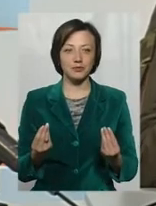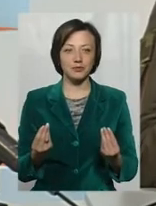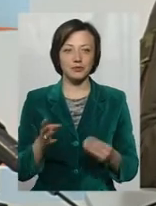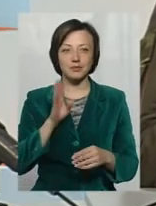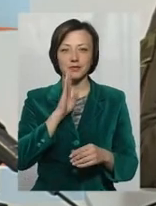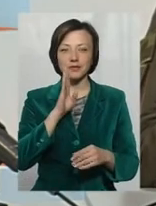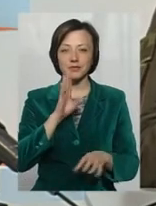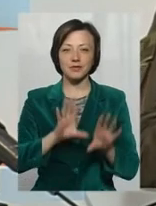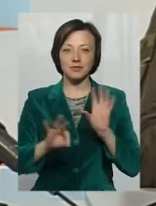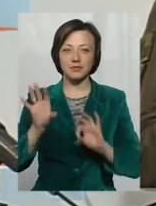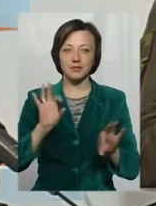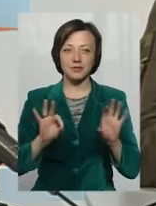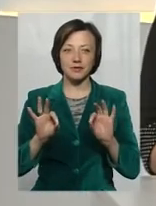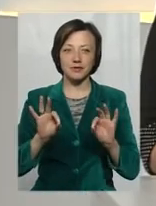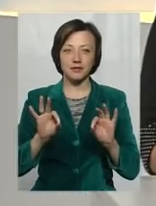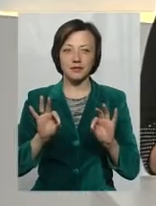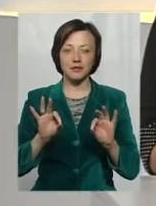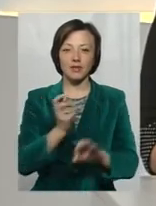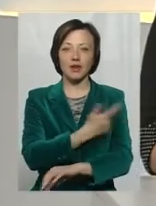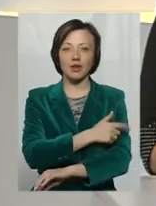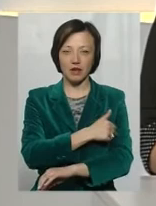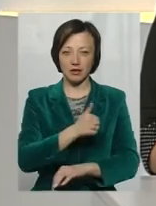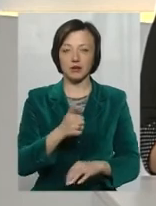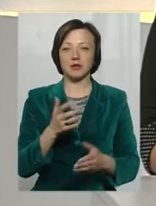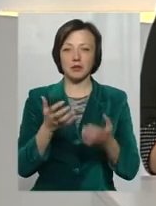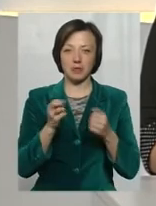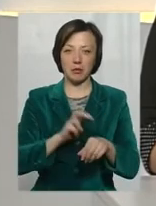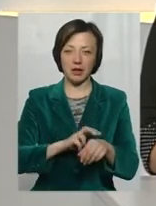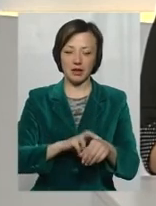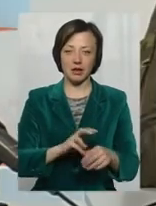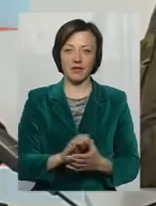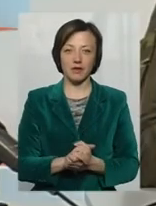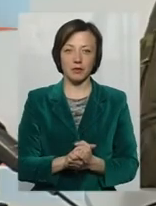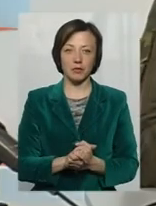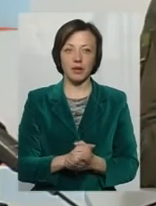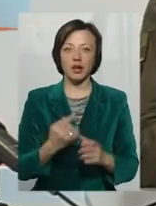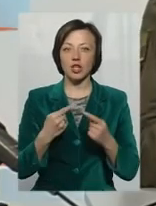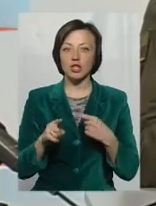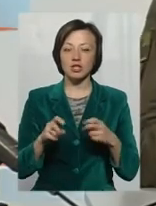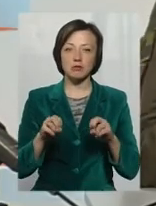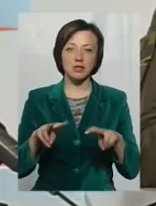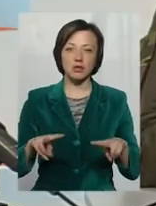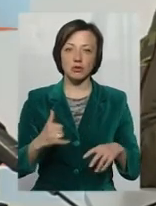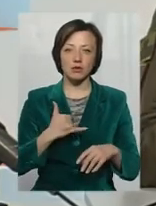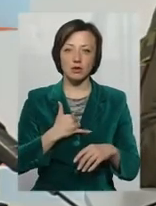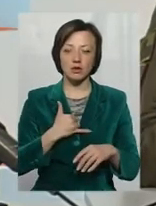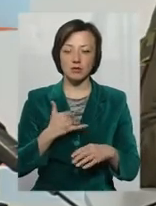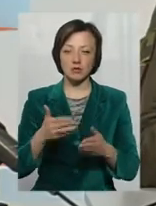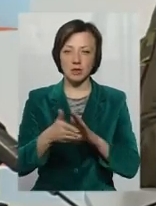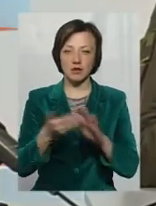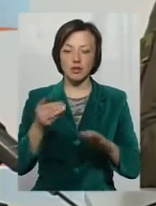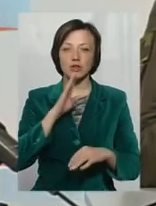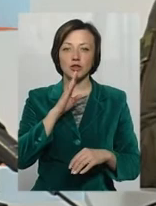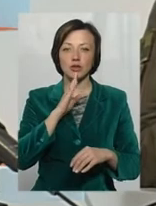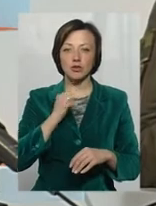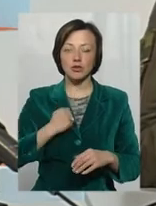дівчат ми беремо, фельдшерів беремо і медиків, тому що інші в нас посади, на які ми призиваємо